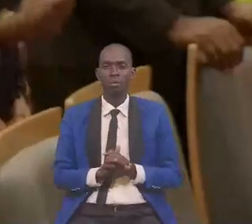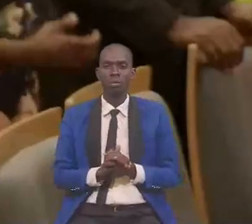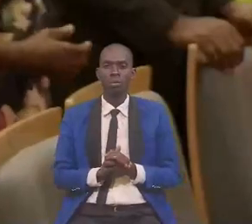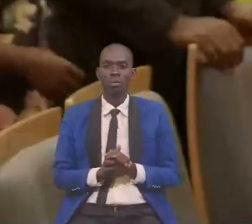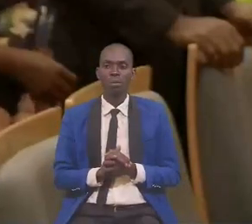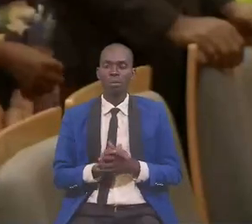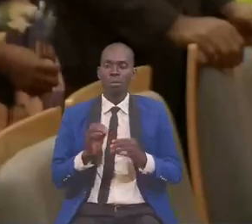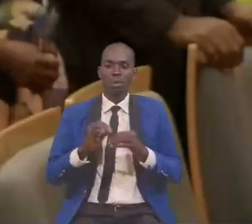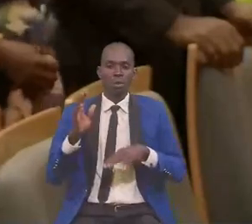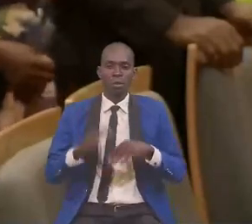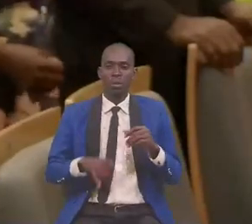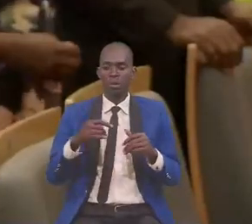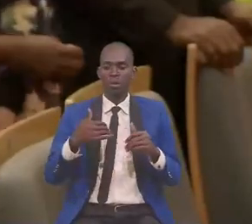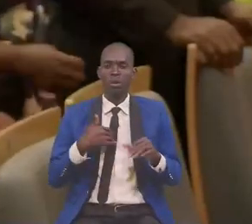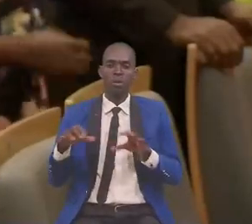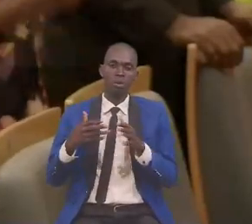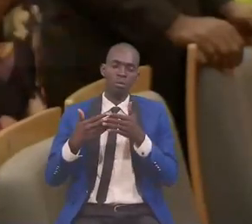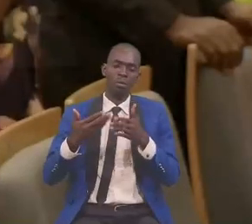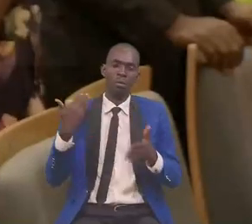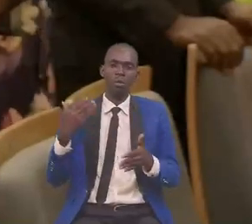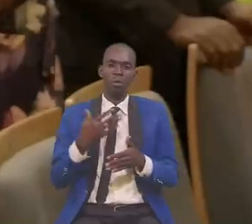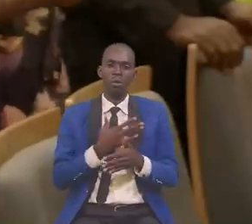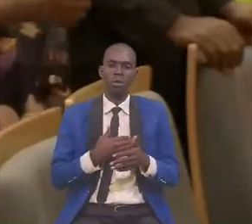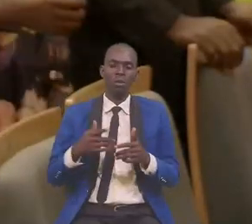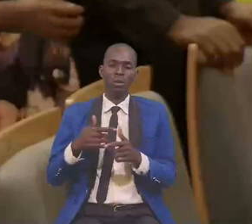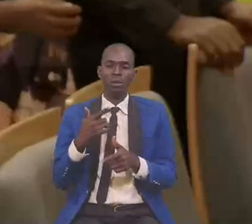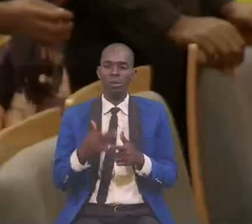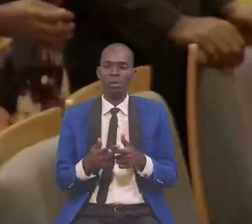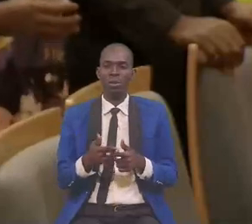plus que tu l'as fait par le passé.